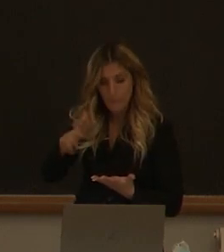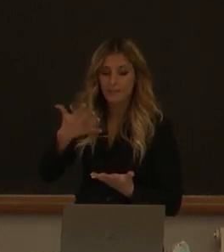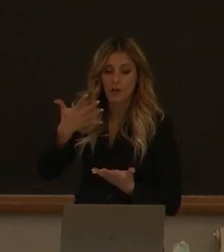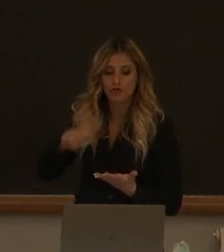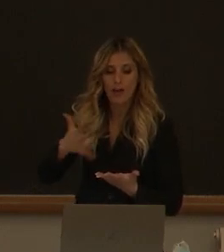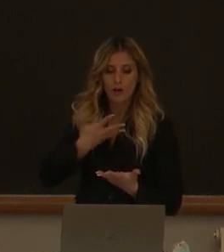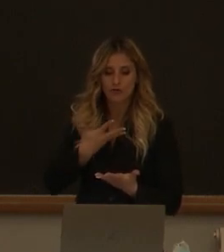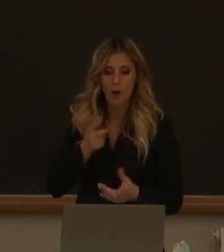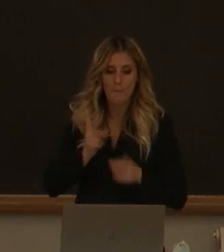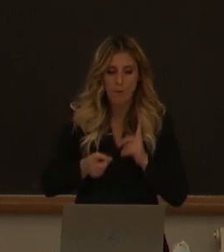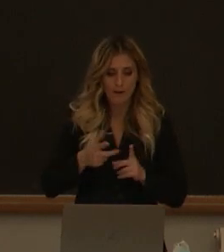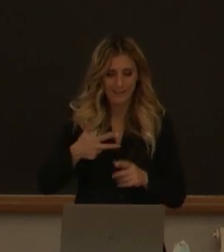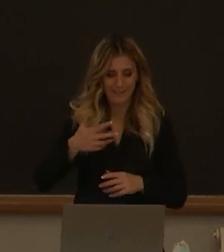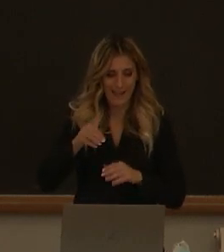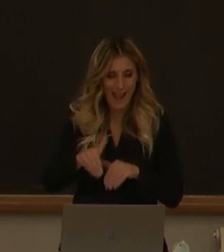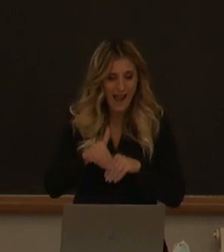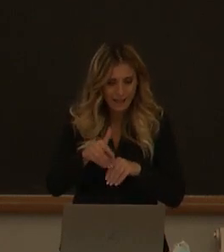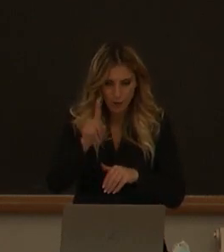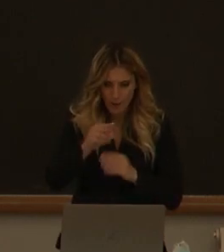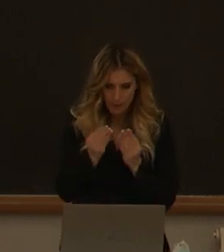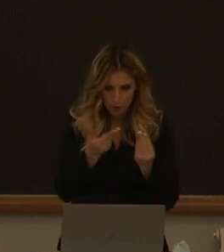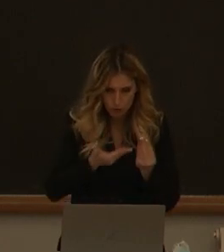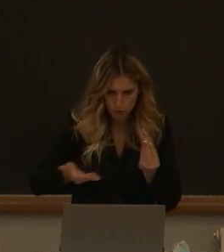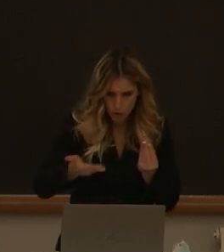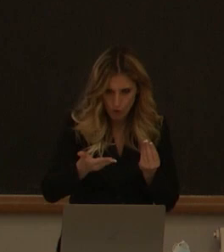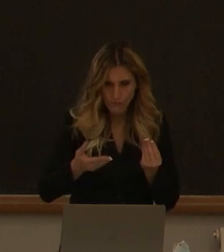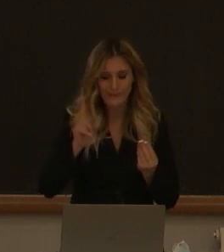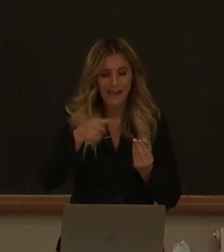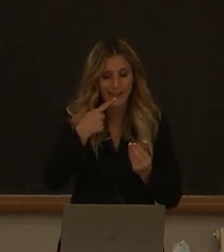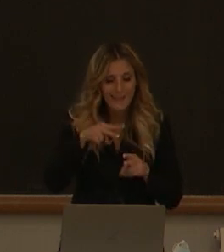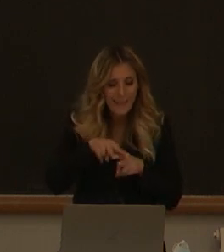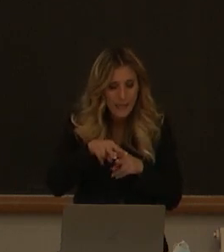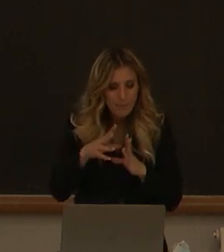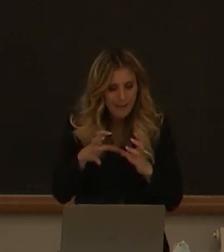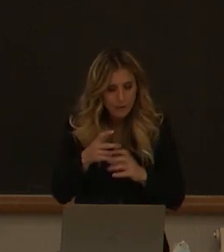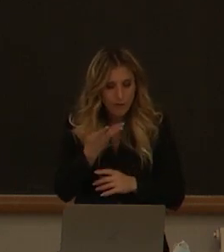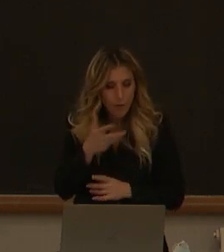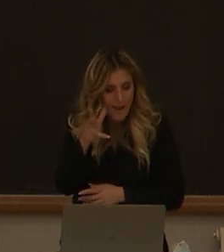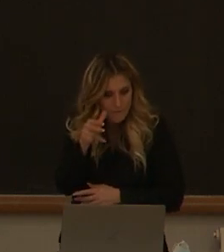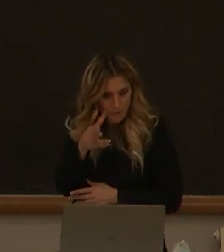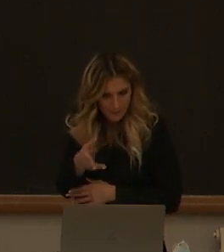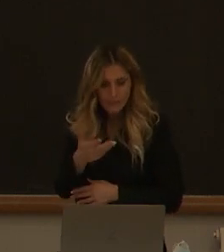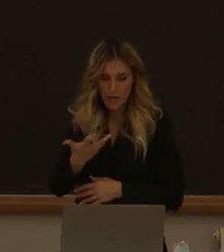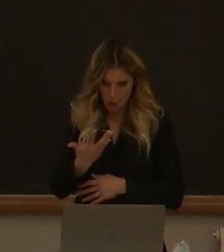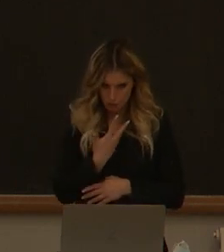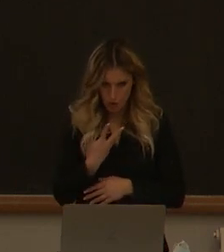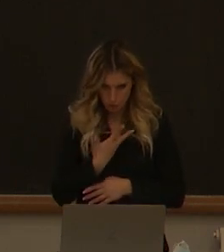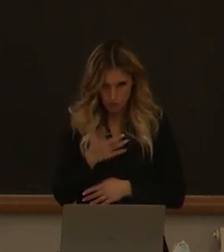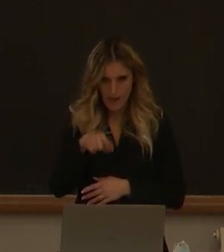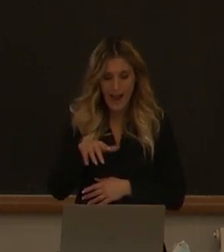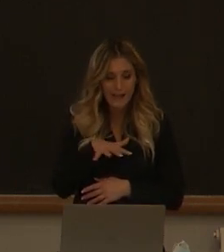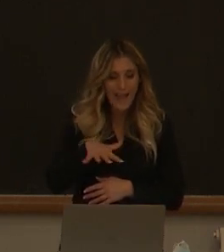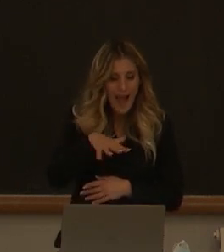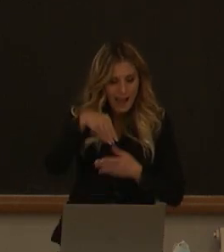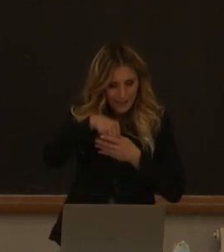atto politiche agricole per i giovani e anche per l'imprenditorialità femminile, soprattutto nelle aree interne, nell'area